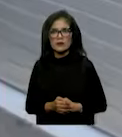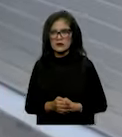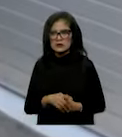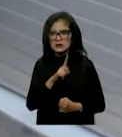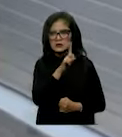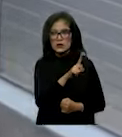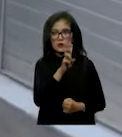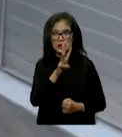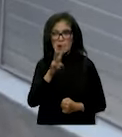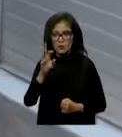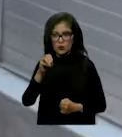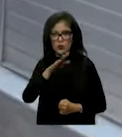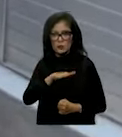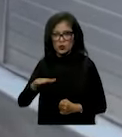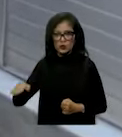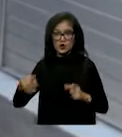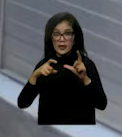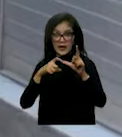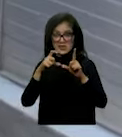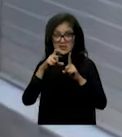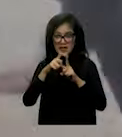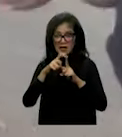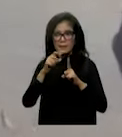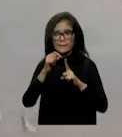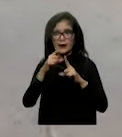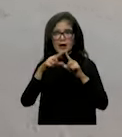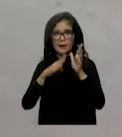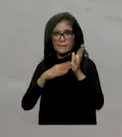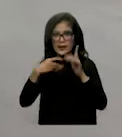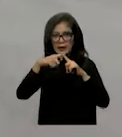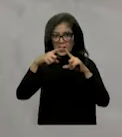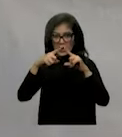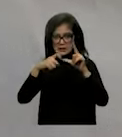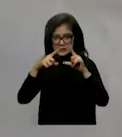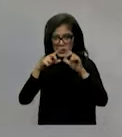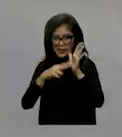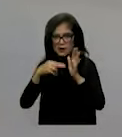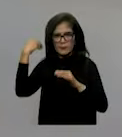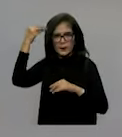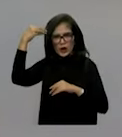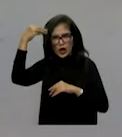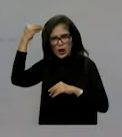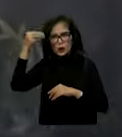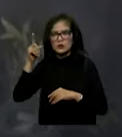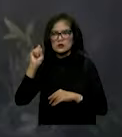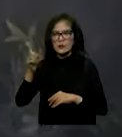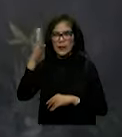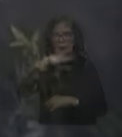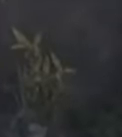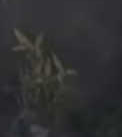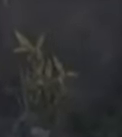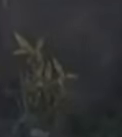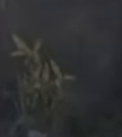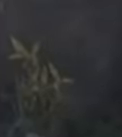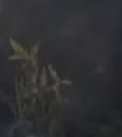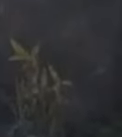...130 siswa SD Tanberu 2 Kecamatan Tanberu, Pamekasan, Jawa Timur ini kebingungan. Hari pertama belajar, anak-anak ini